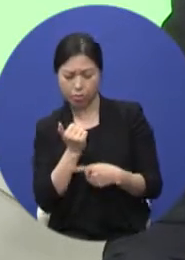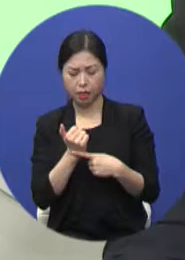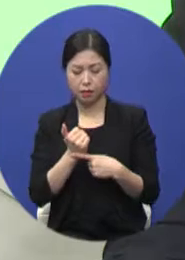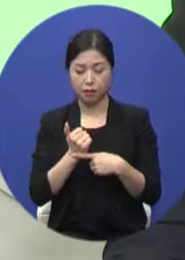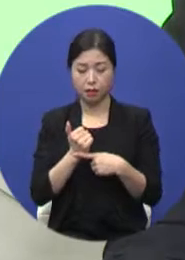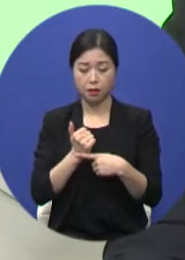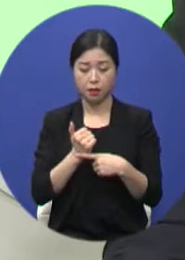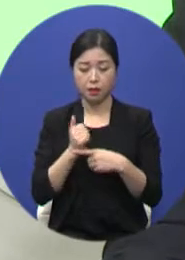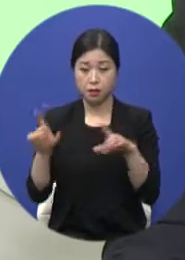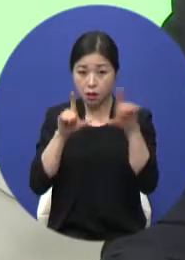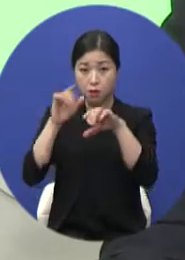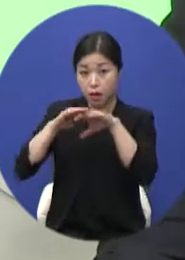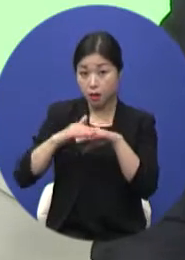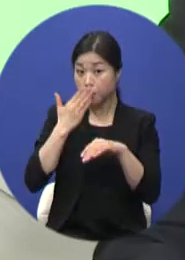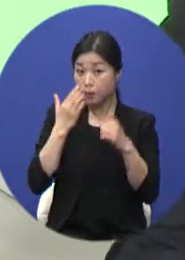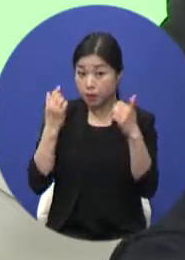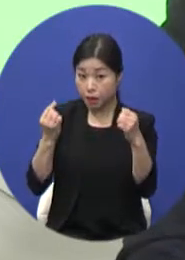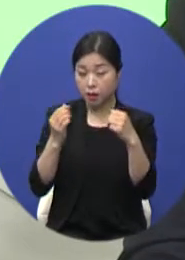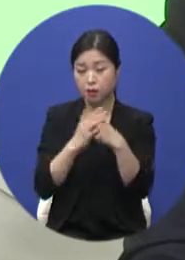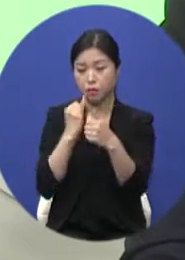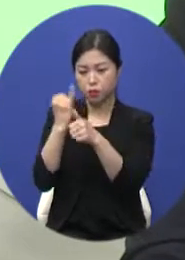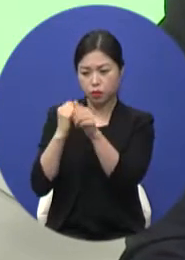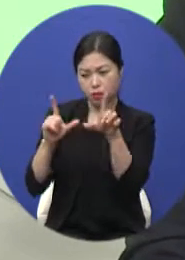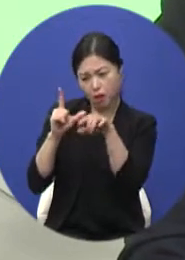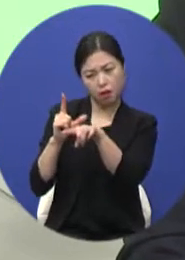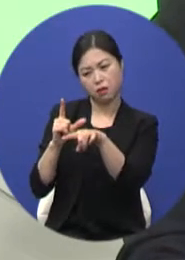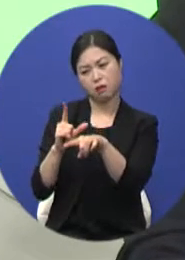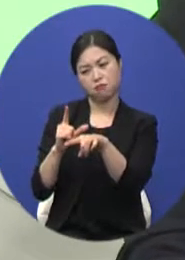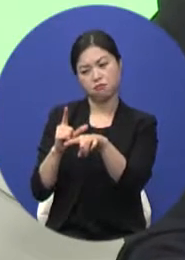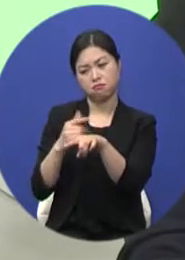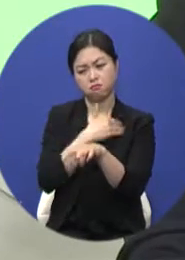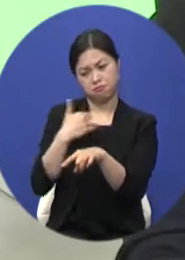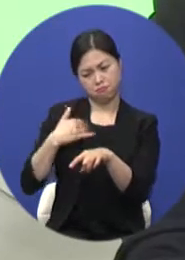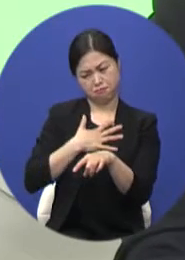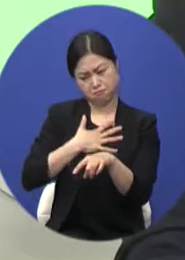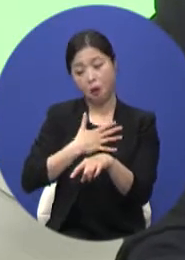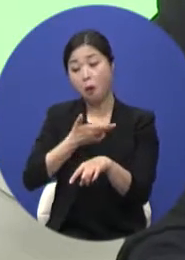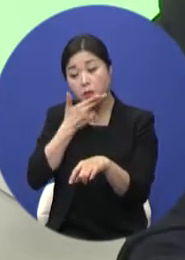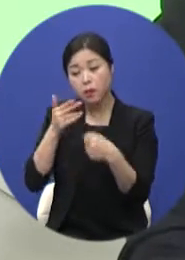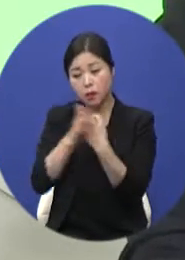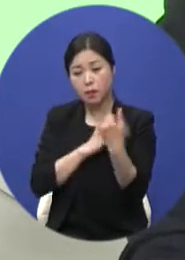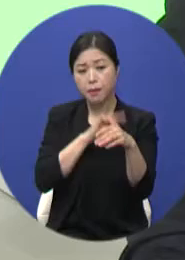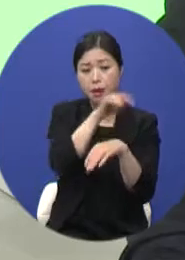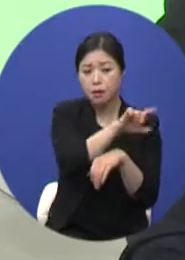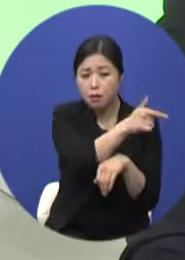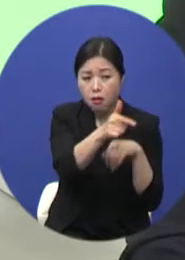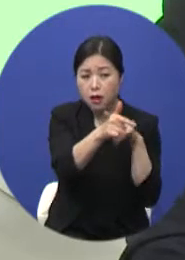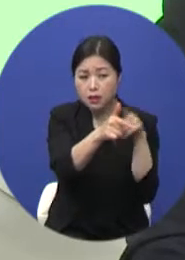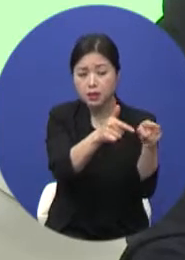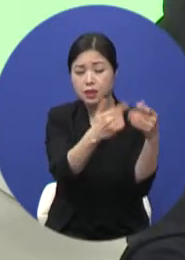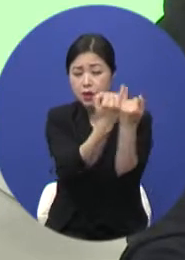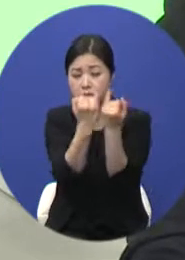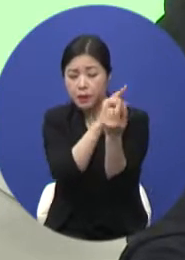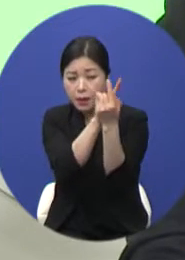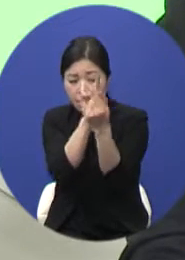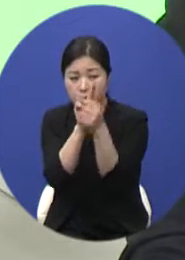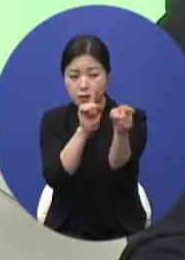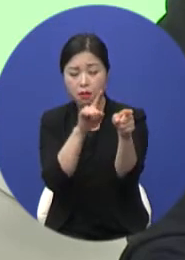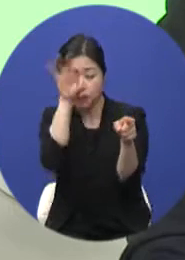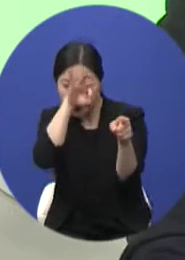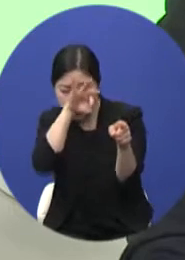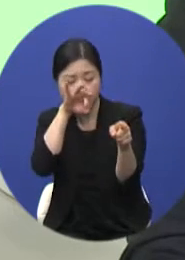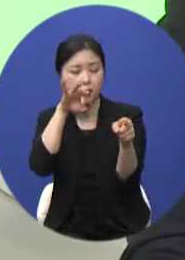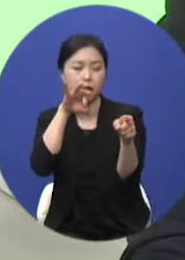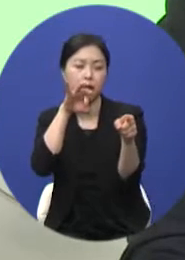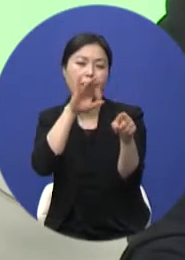해결된다든지 아니면 부부간의 어떤 부부생활에 만족이 안 되기 때문에 꼭 바깥에서 찾는다든지 여러 가지로 이게 일회성이 아니라